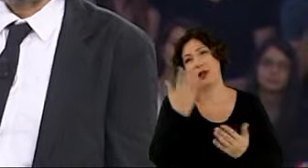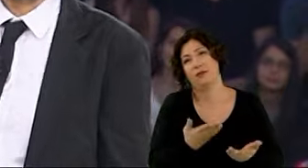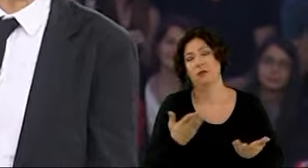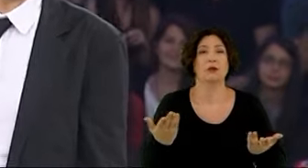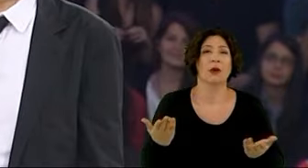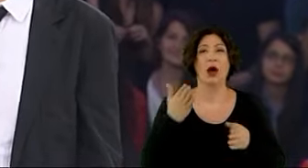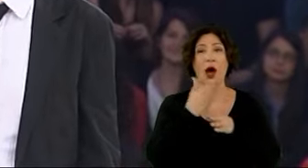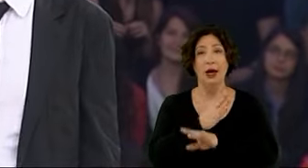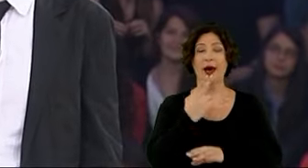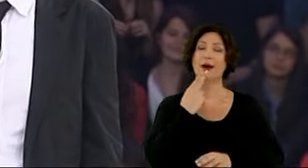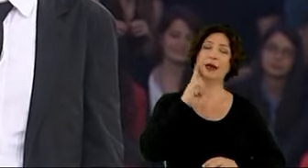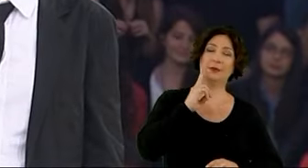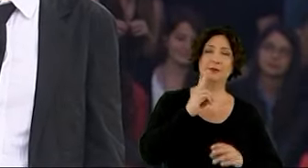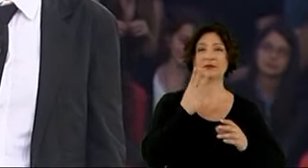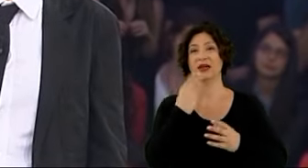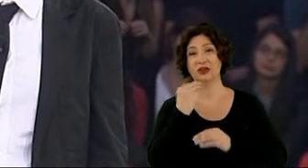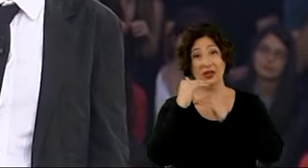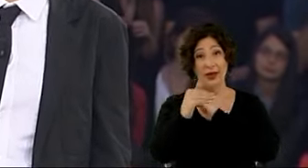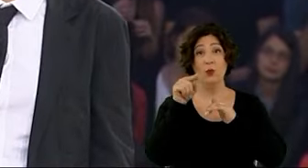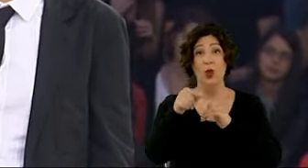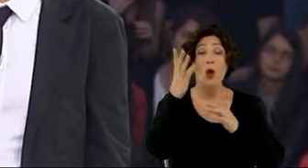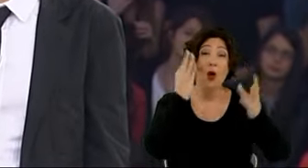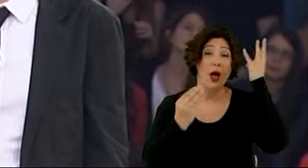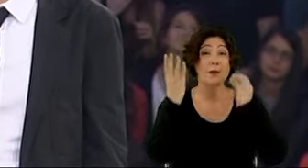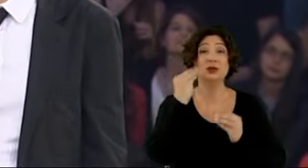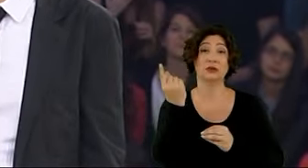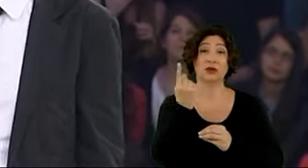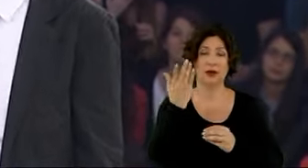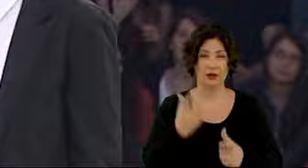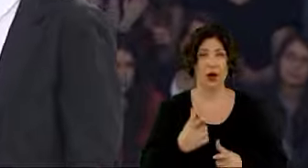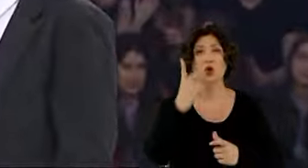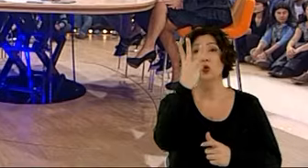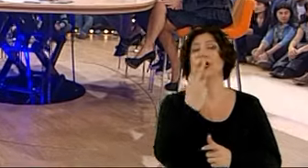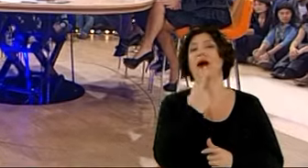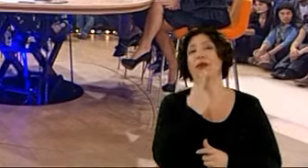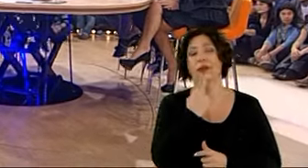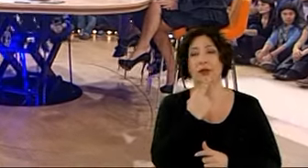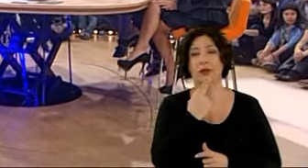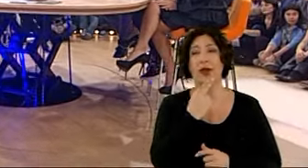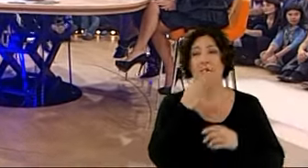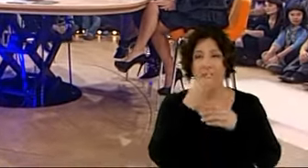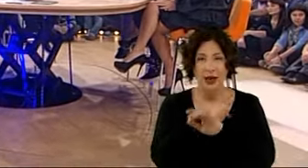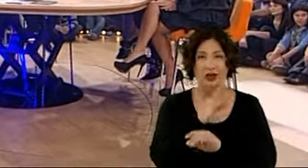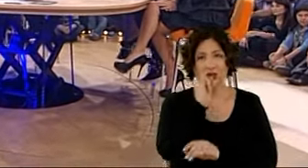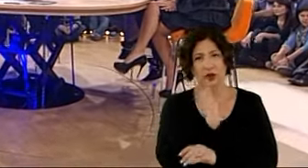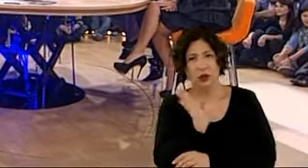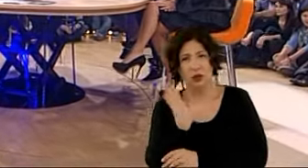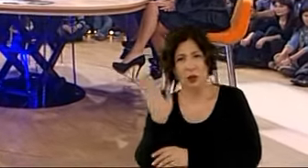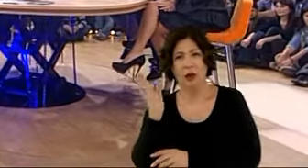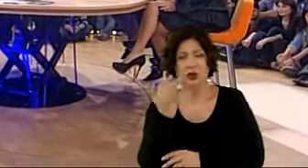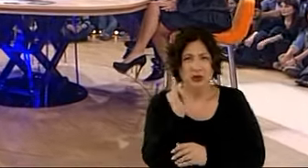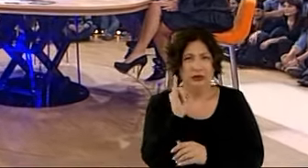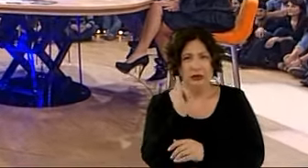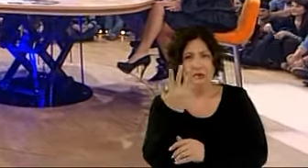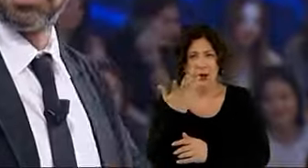Yani hakikaten hanım hanımcık gençlerin bunu öğrenmişler bir yerde. Mesela üç kadın hakikaten çişe gidiyorlar. Çok belli